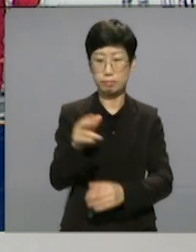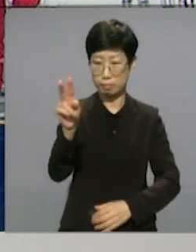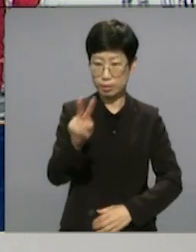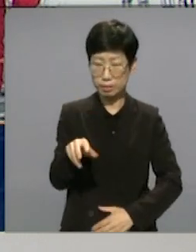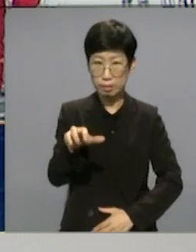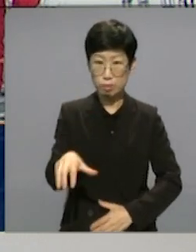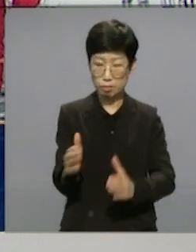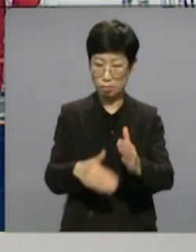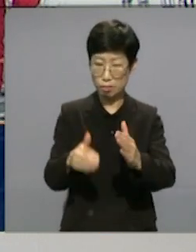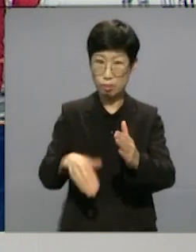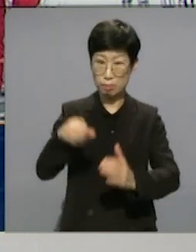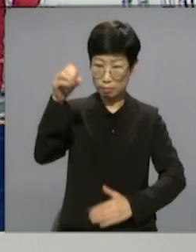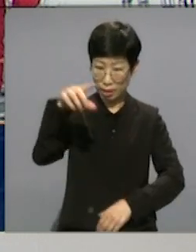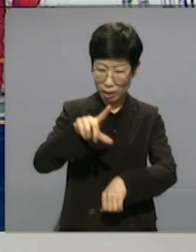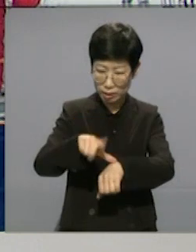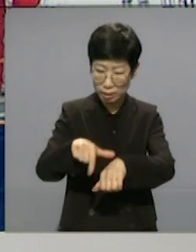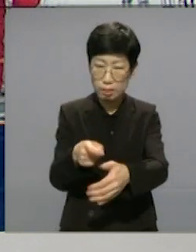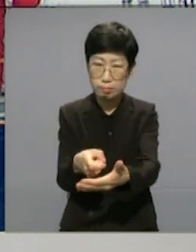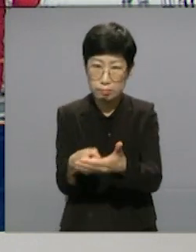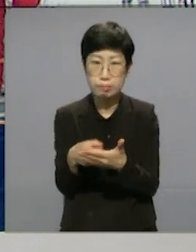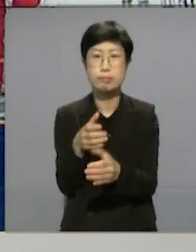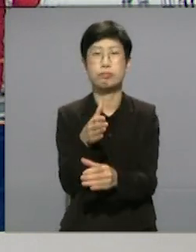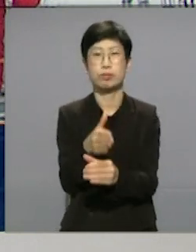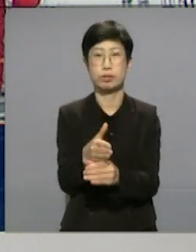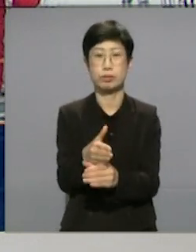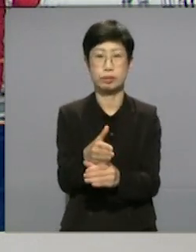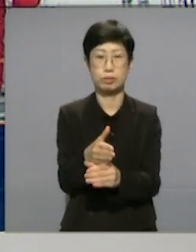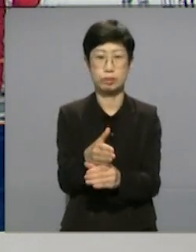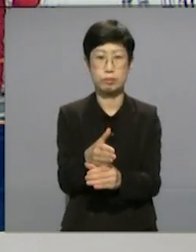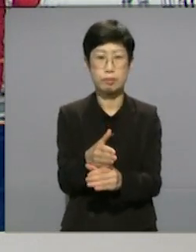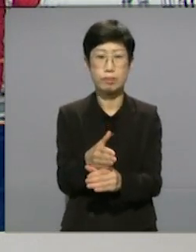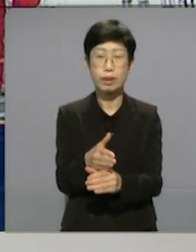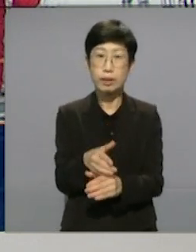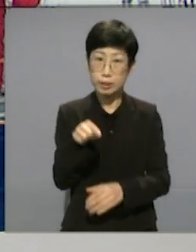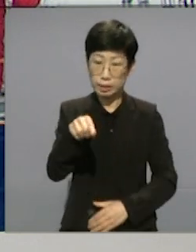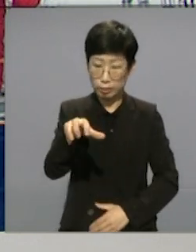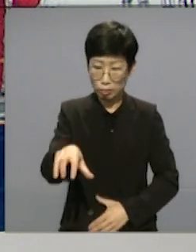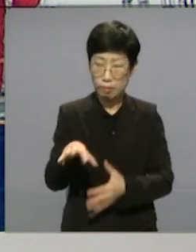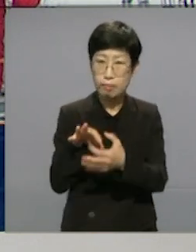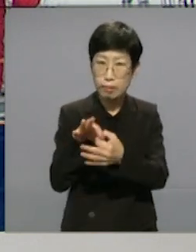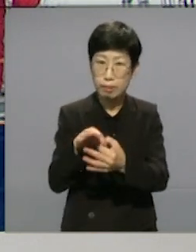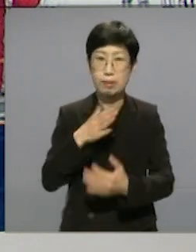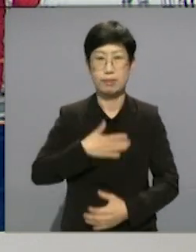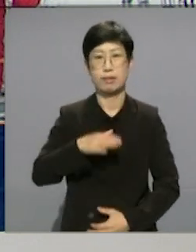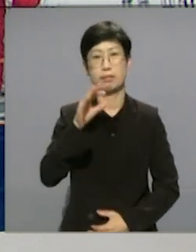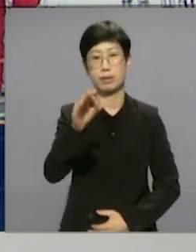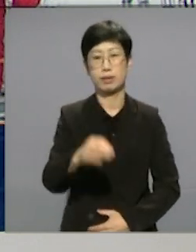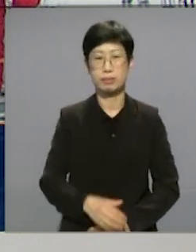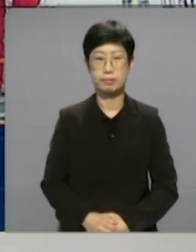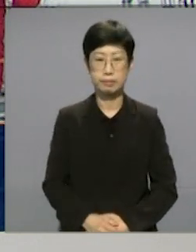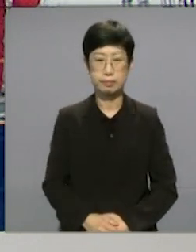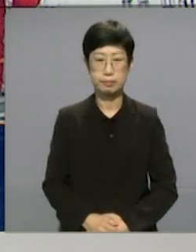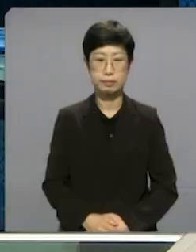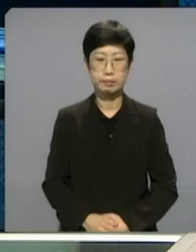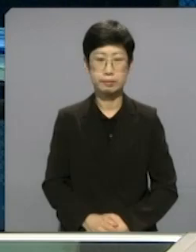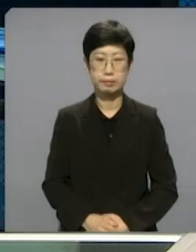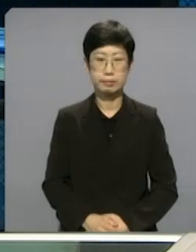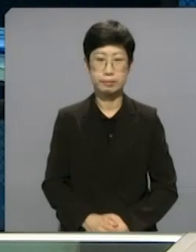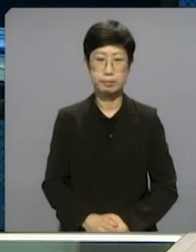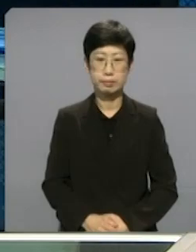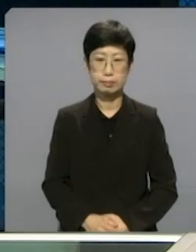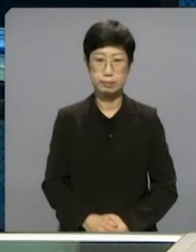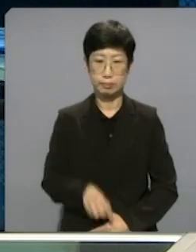공공 조명 켜는 시간까지 아끼고 있다는데요. 한국식 이름을 쓰는 현지 통신원과 함께 알아보겠습니다. 김선아 통신원.